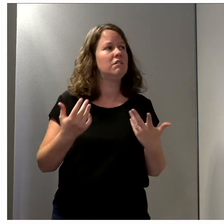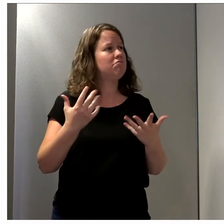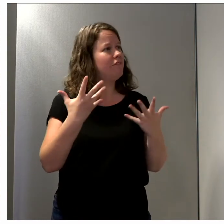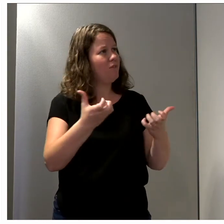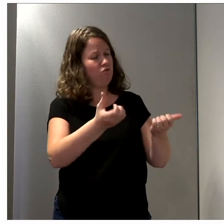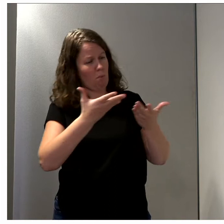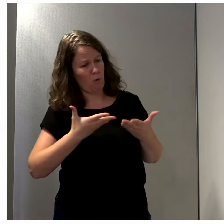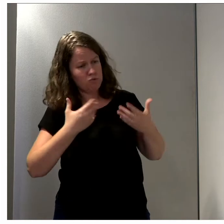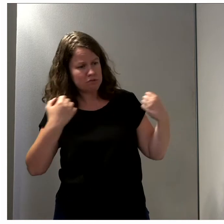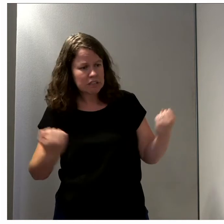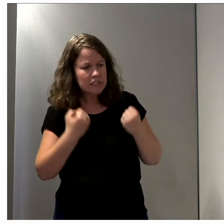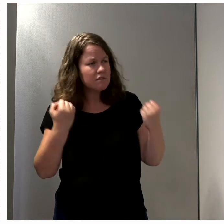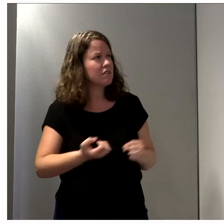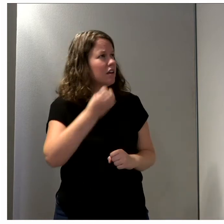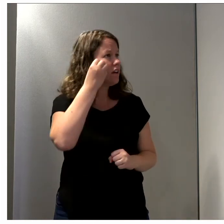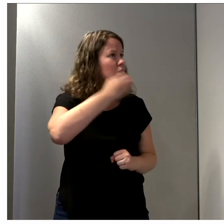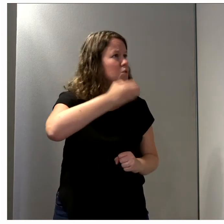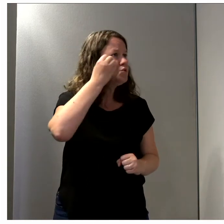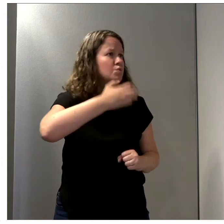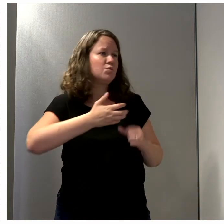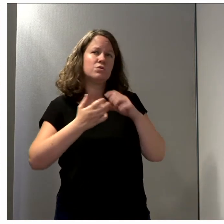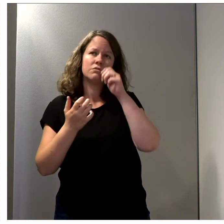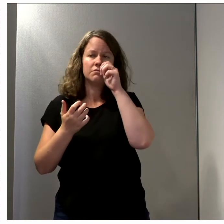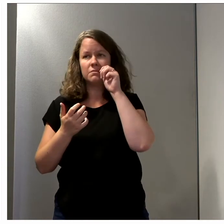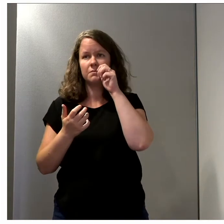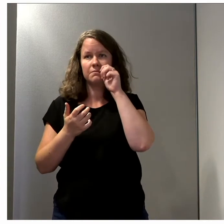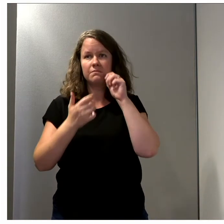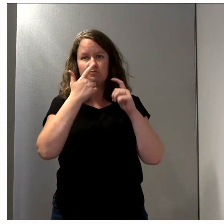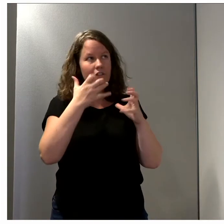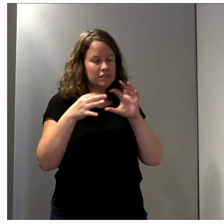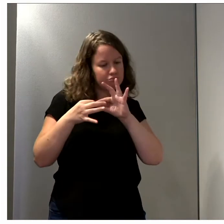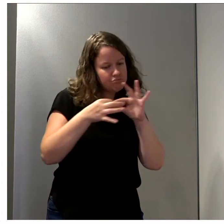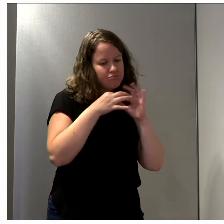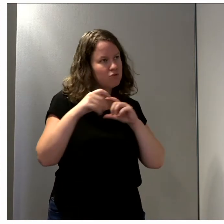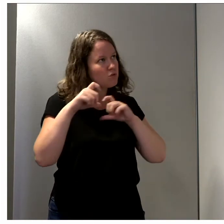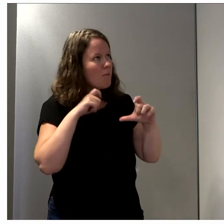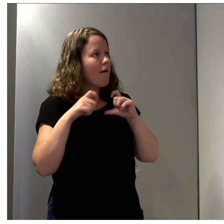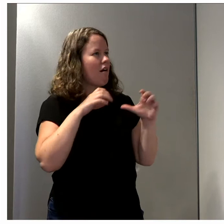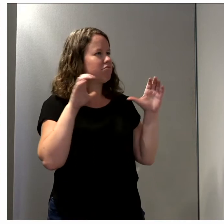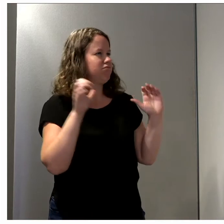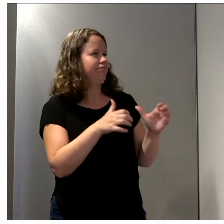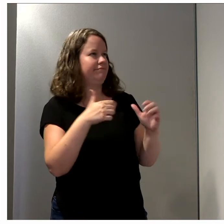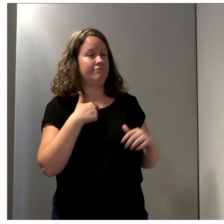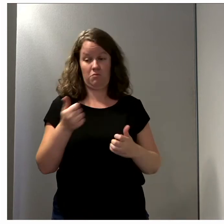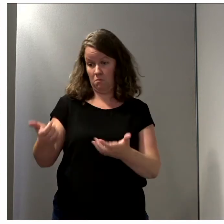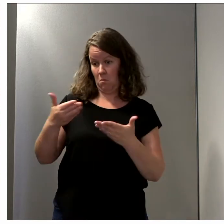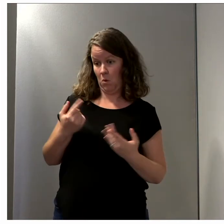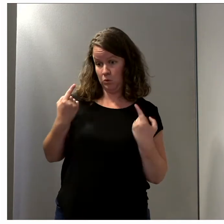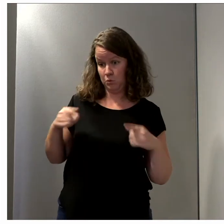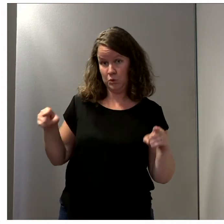des activités qui, au quotidien, on puisse se retrouver et on puisse faire des choses. » Ils avaient envie de faire de la